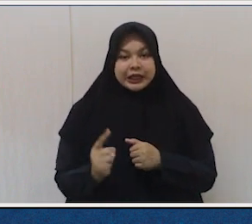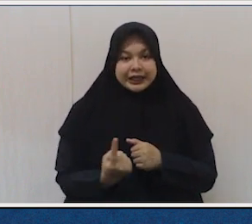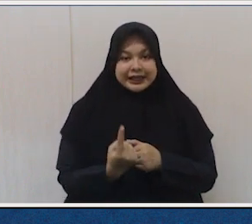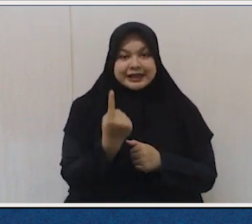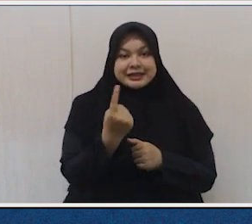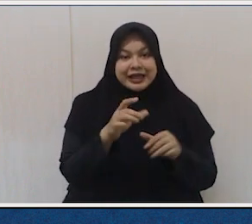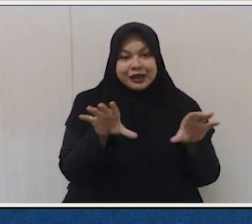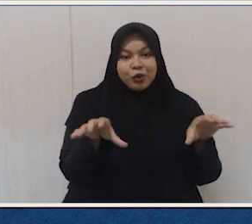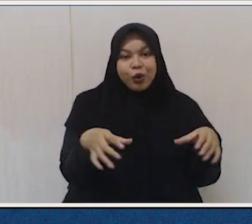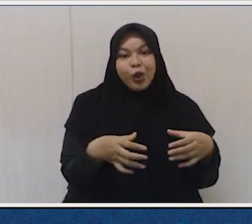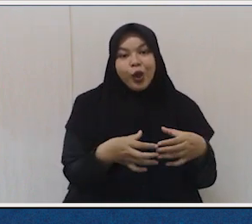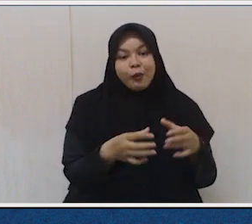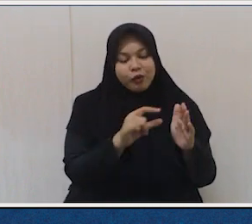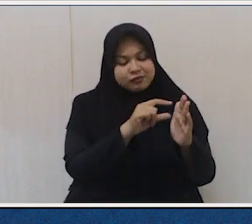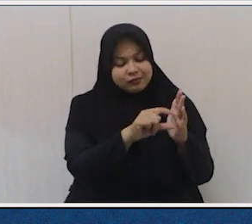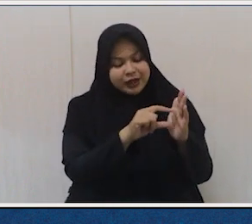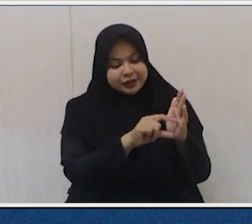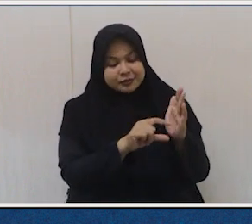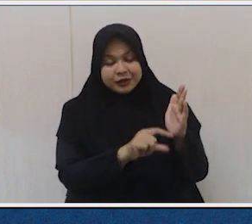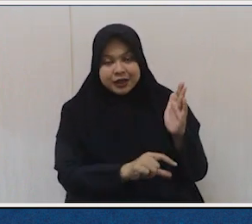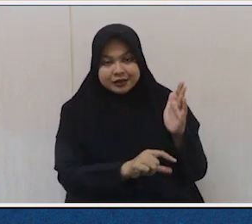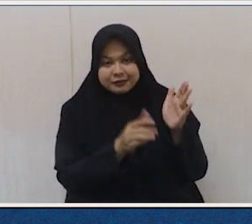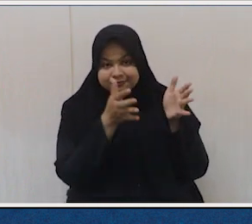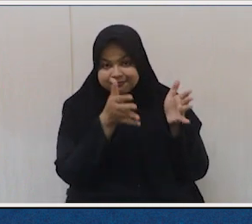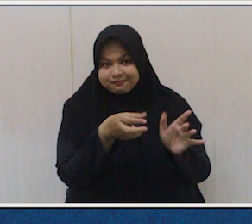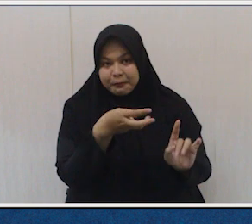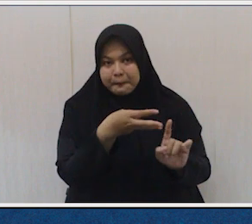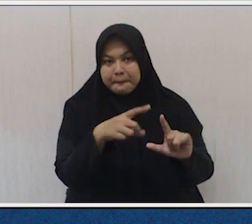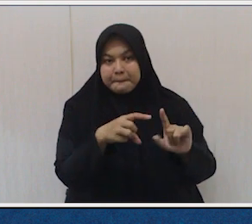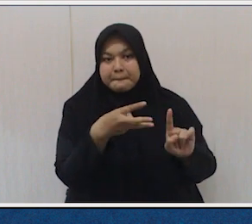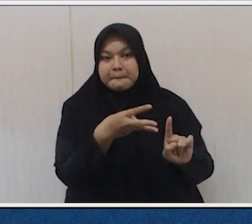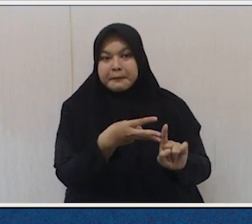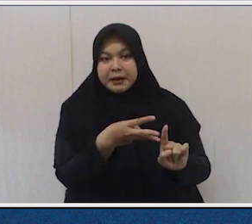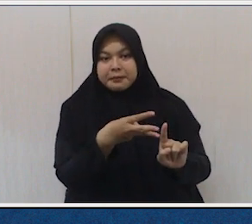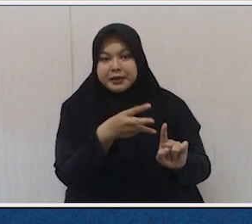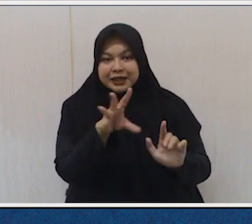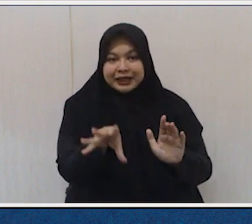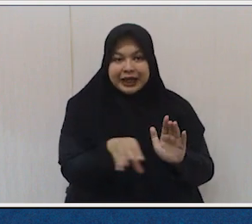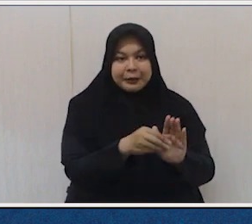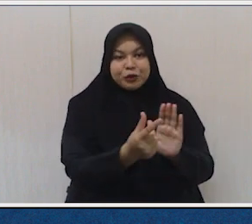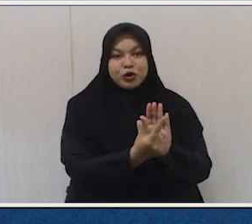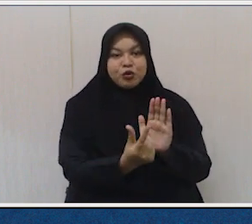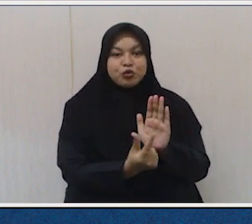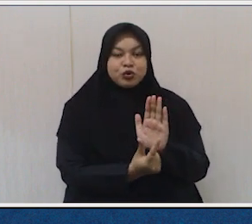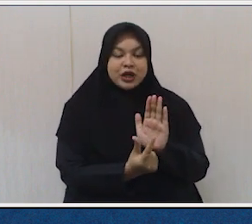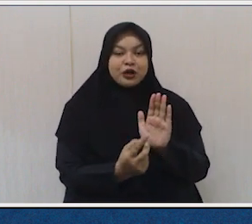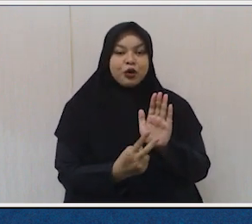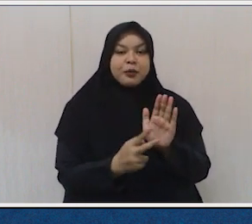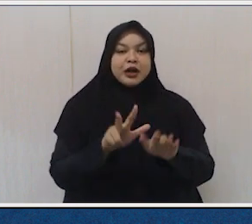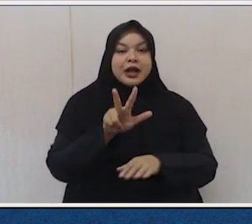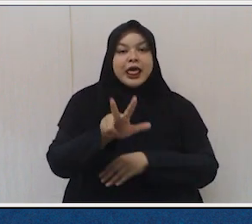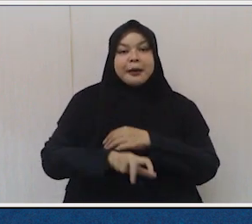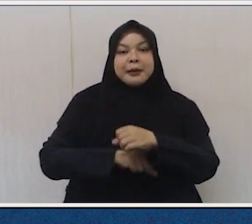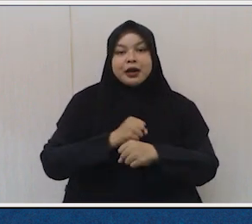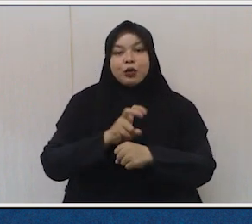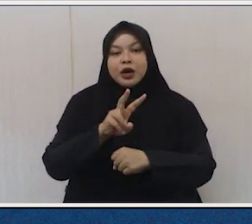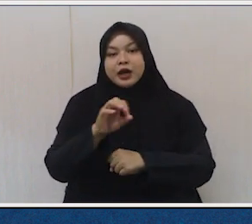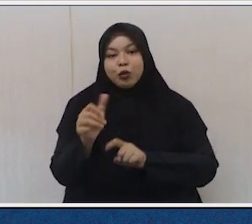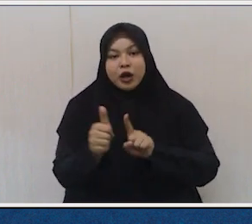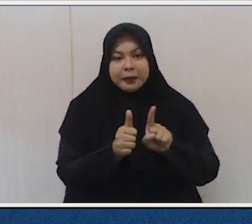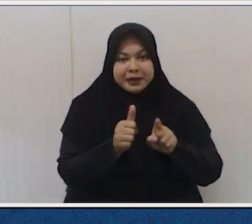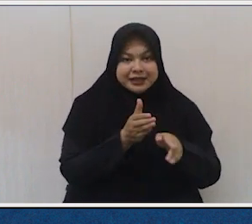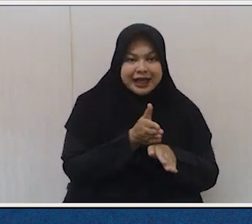satu kelompok pasal gitu ya Satu subbab yang ada di8 2016 yang memang sejak awal digagas oleh